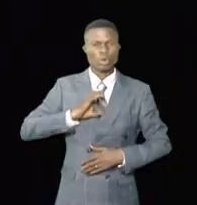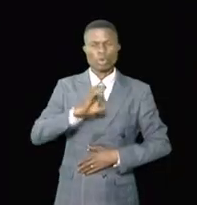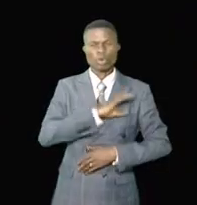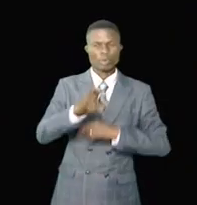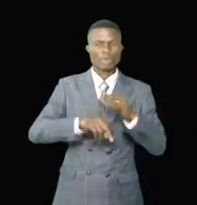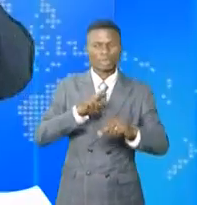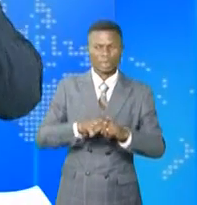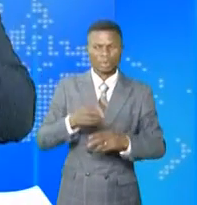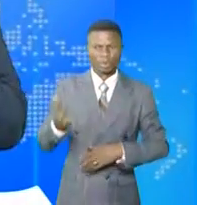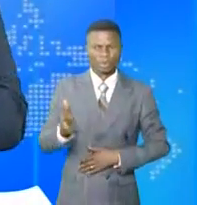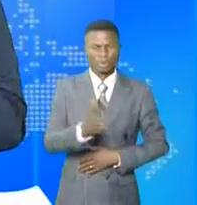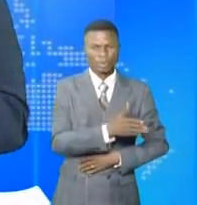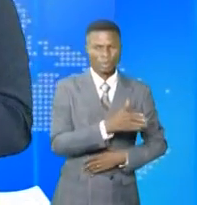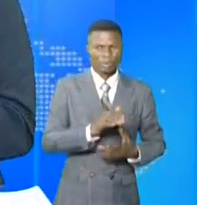national.